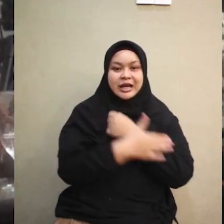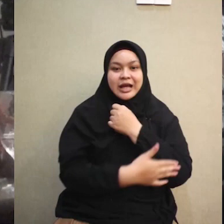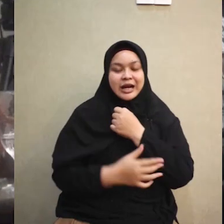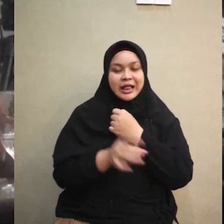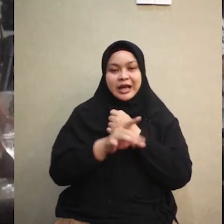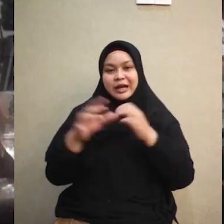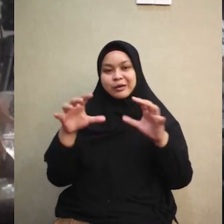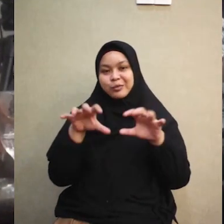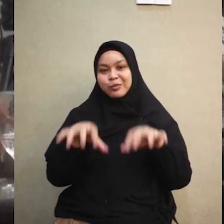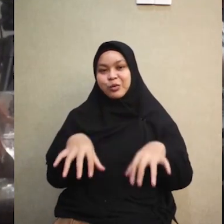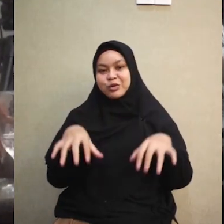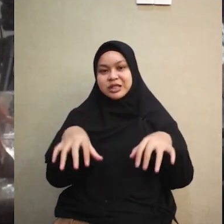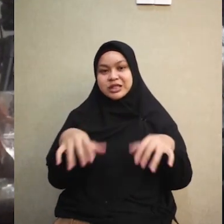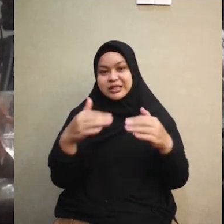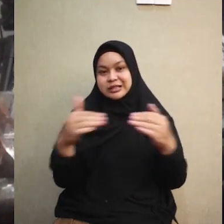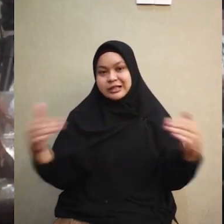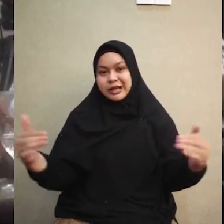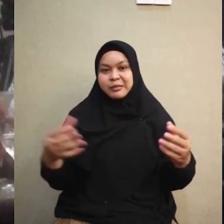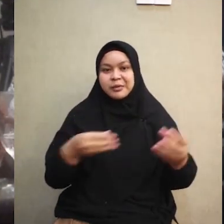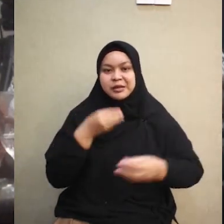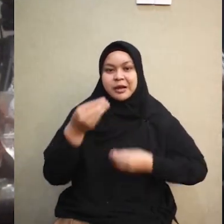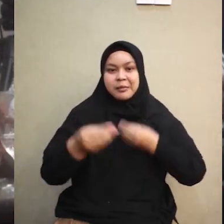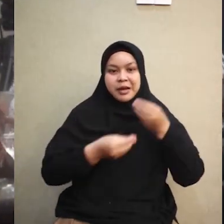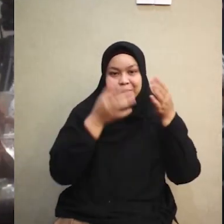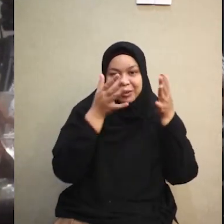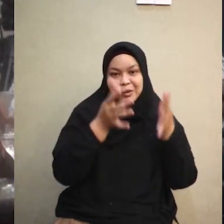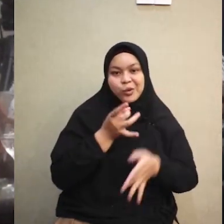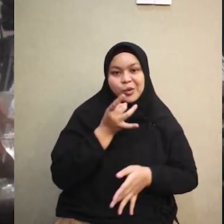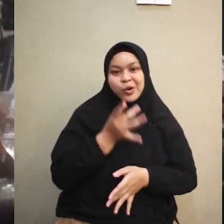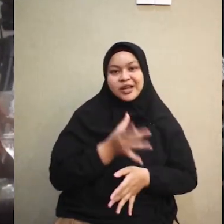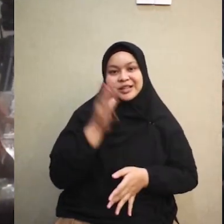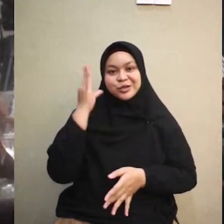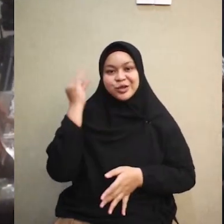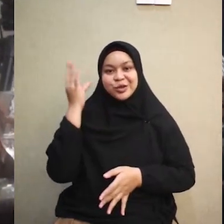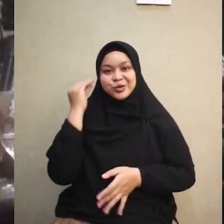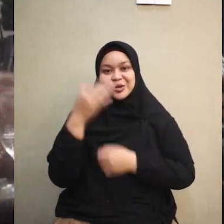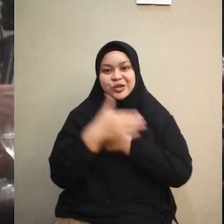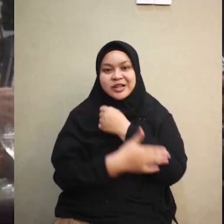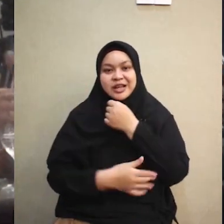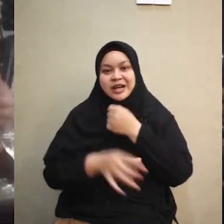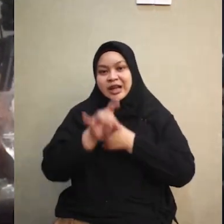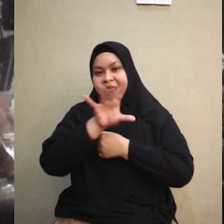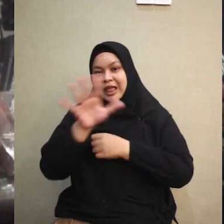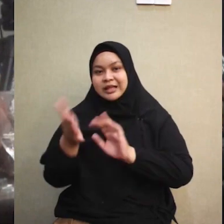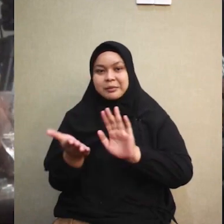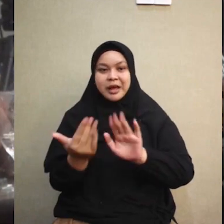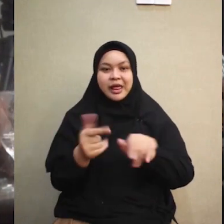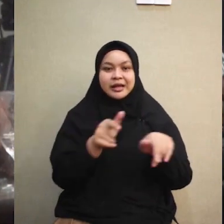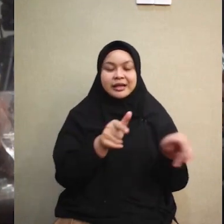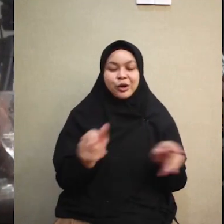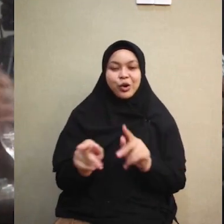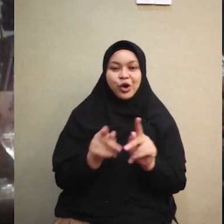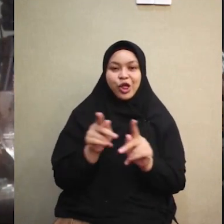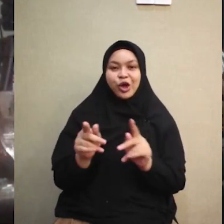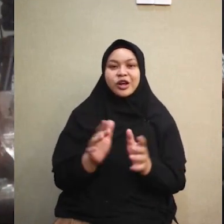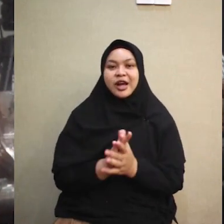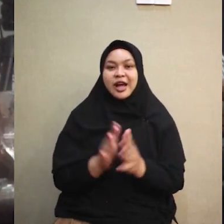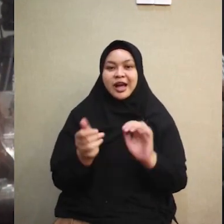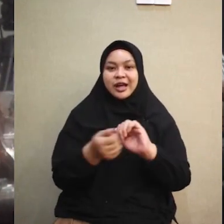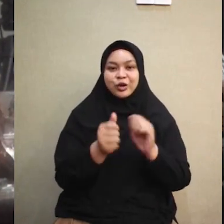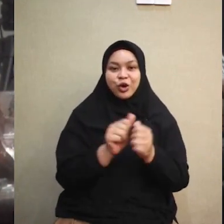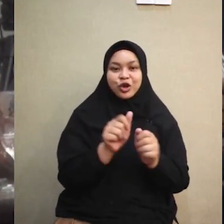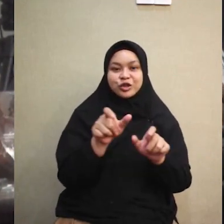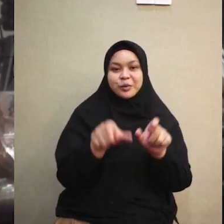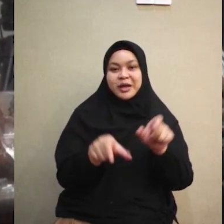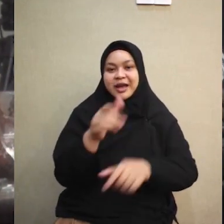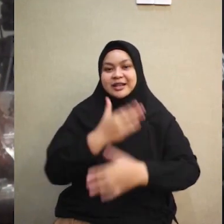menyampaikan konsen terhadap isu-isu yang terjadi di negara lain dan sebaliknya ketika kasus penyandang disabilitas